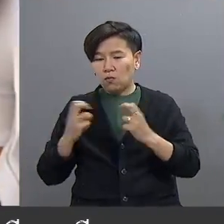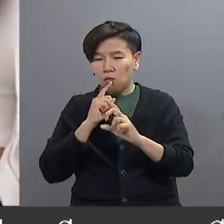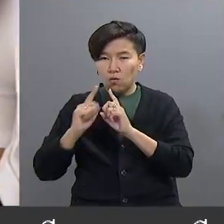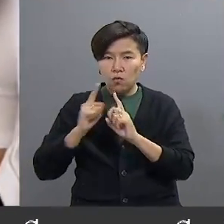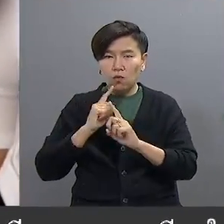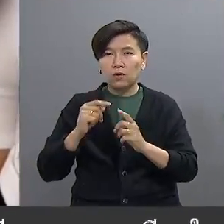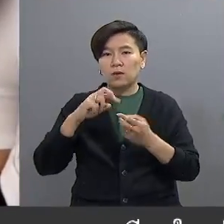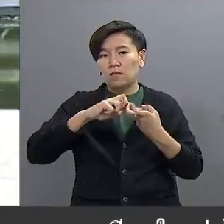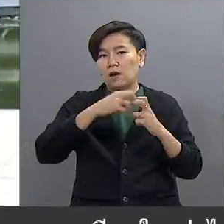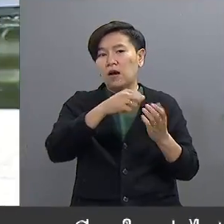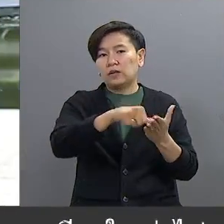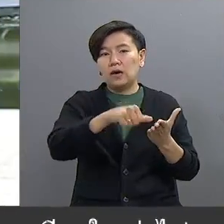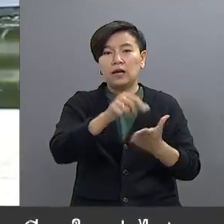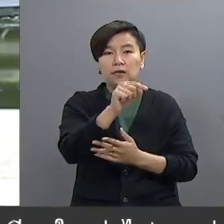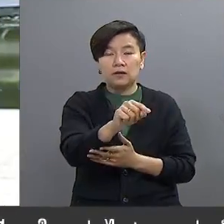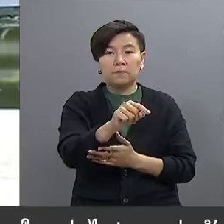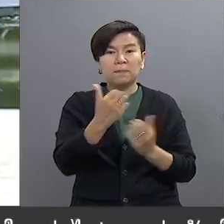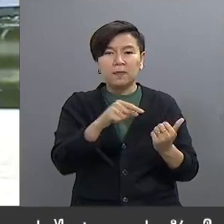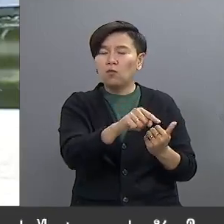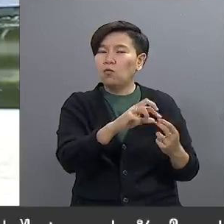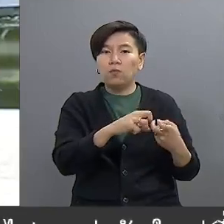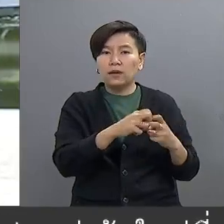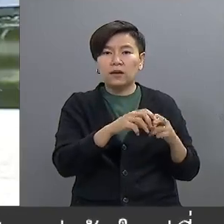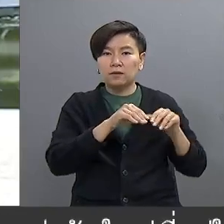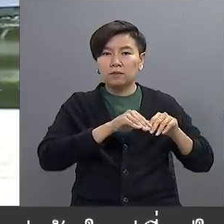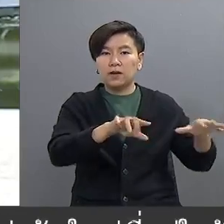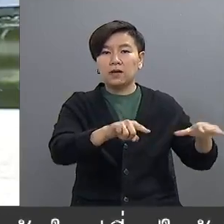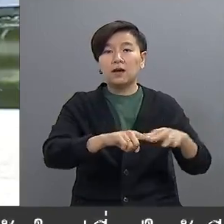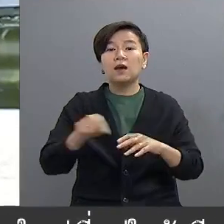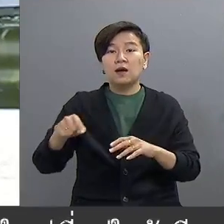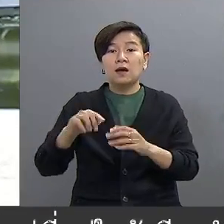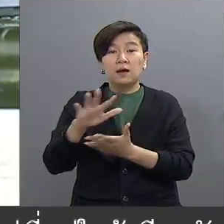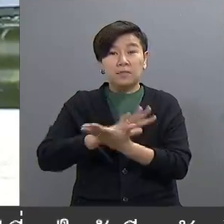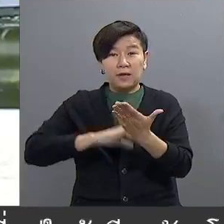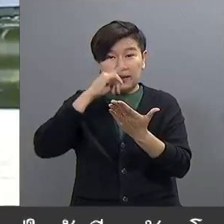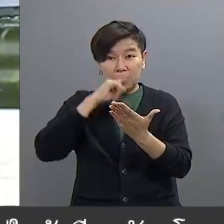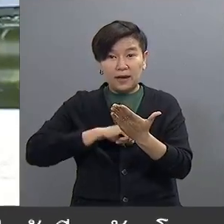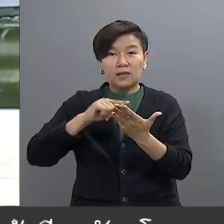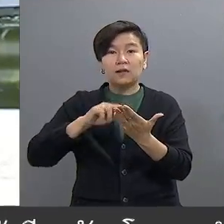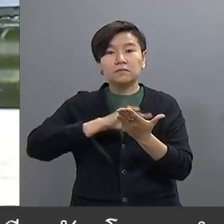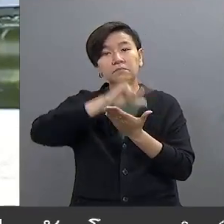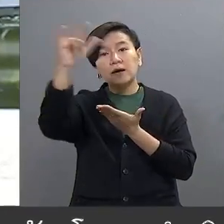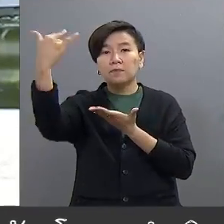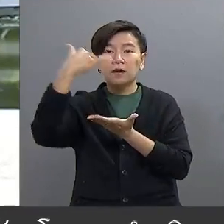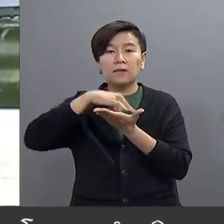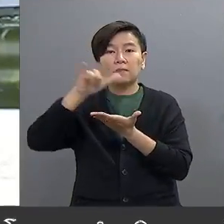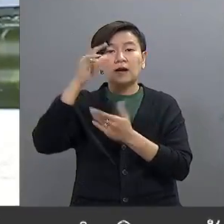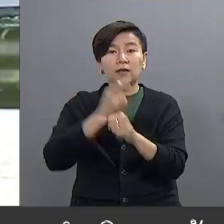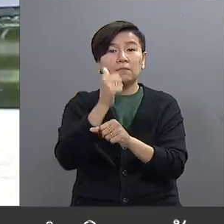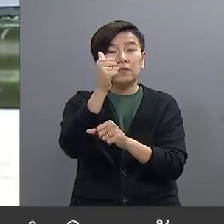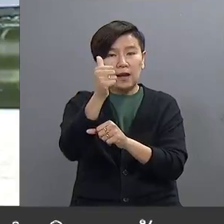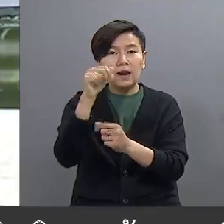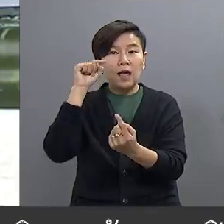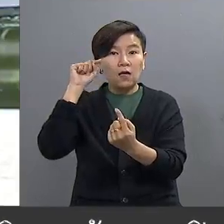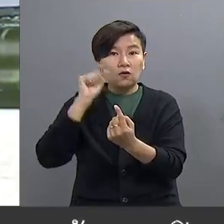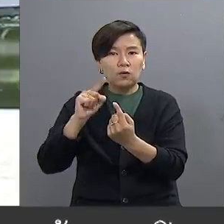าดเลยนะคือเปิดประเทศไงคะแล้วเด็กๆเนี่ยก็อยากจะไปหาประสบการณ์ที่ต่างประเทศร่วมโครงการ Work and Travel